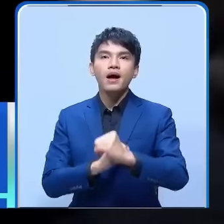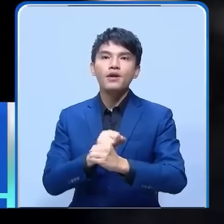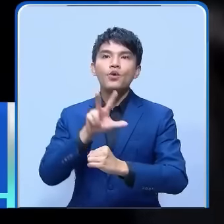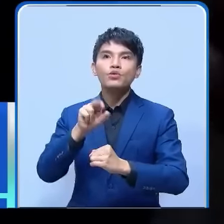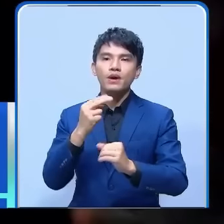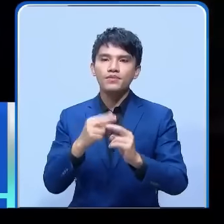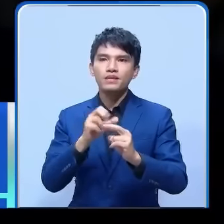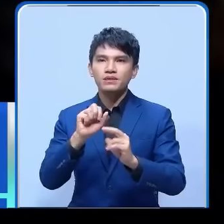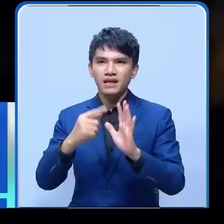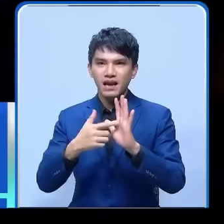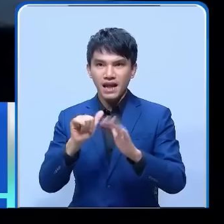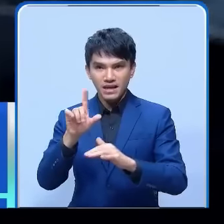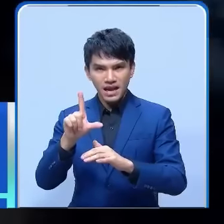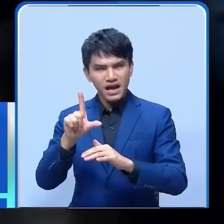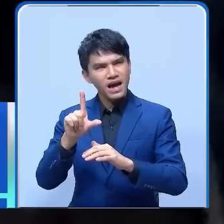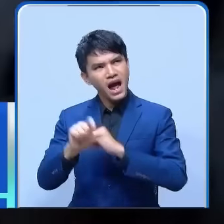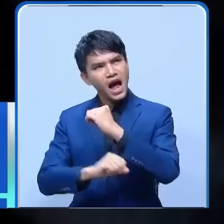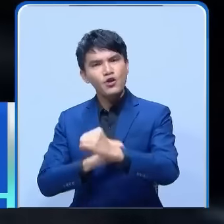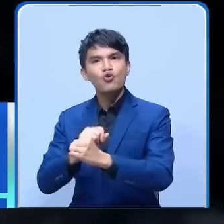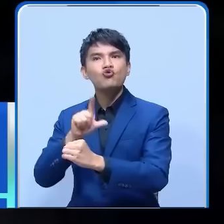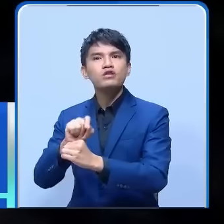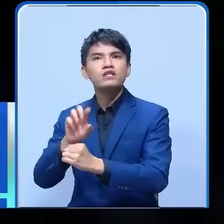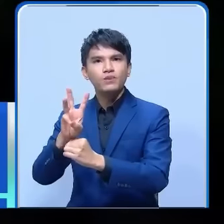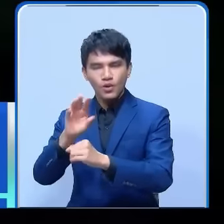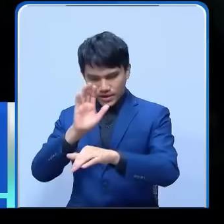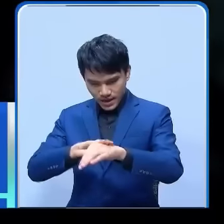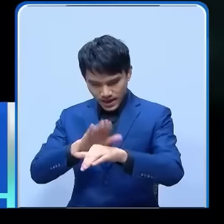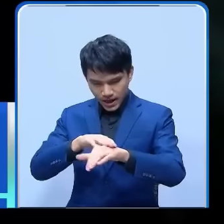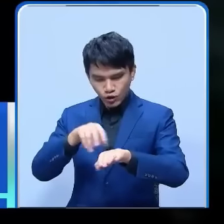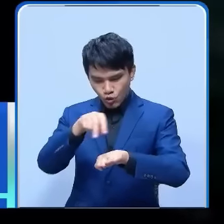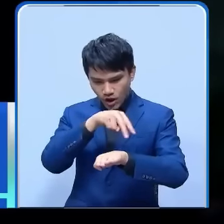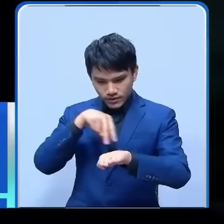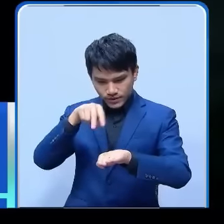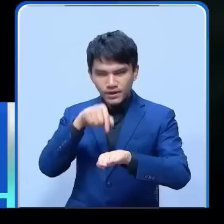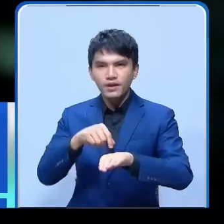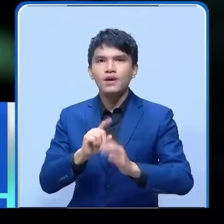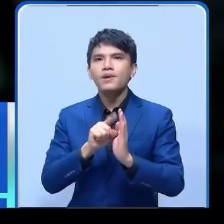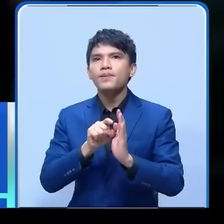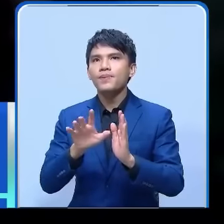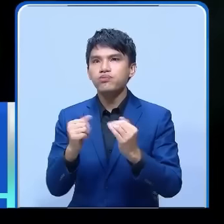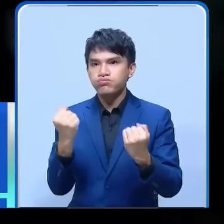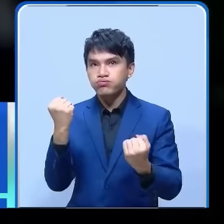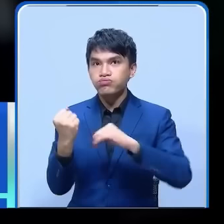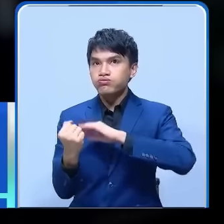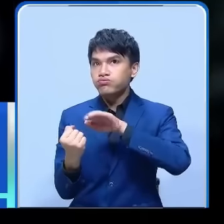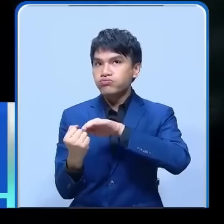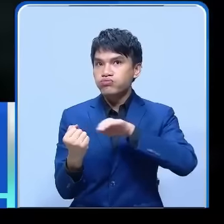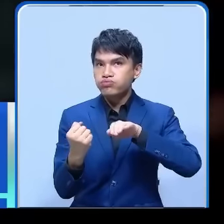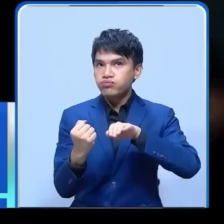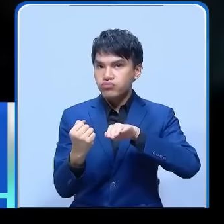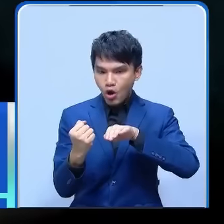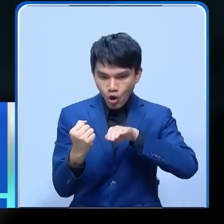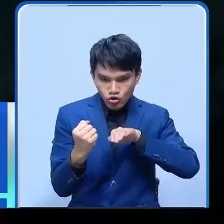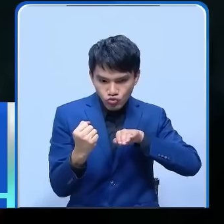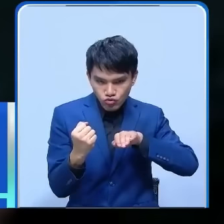รันอายุ26ปีก็ขี่รถจักรยานยนต์ผ่านมาก็เรียกตรวจค้นต่อมาอีก5นาทีมีรถกระบะสีเทาขับตามหลังรถ